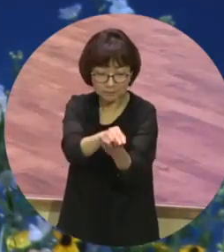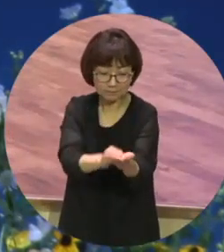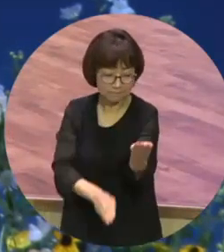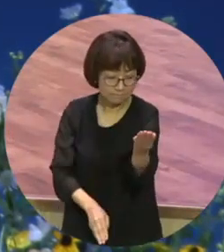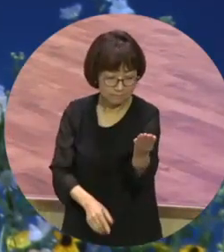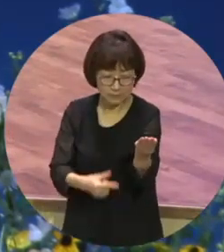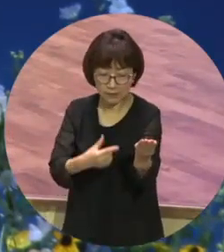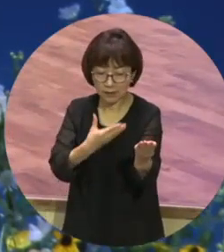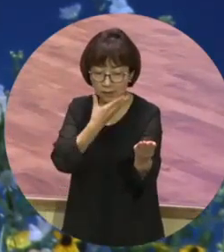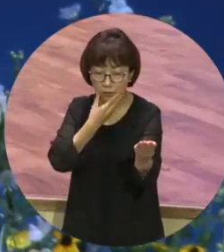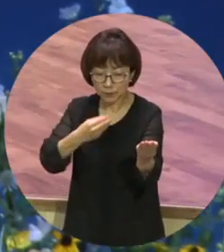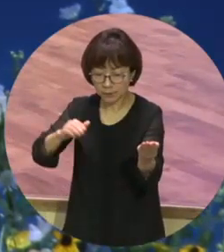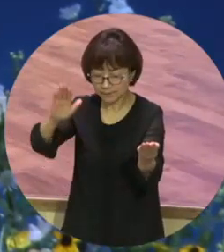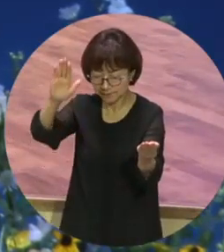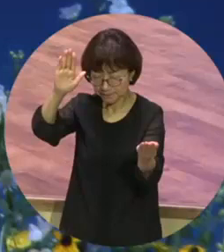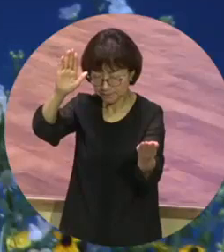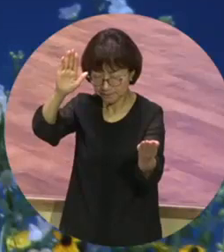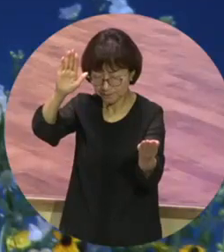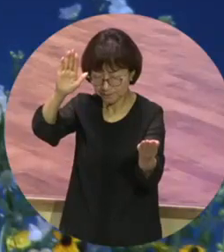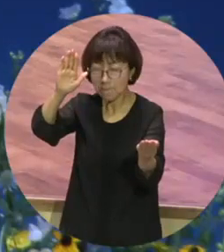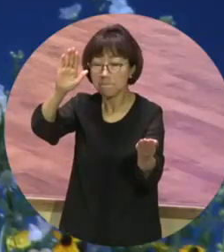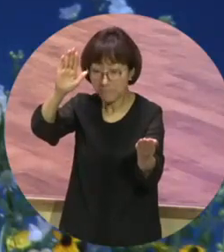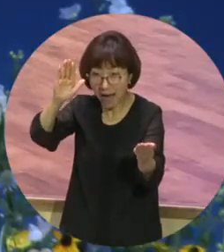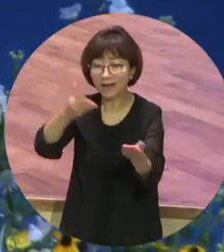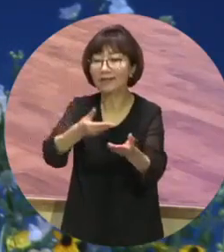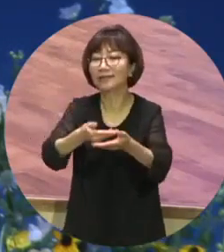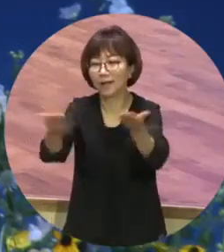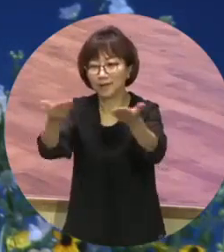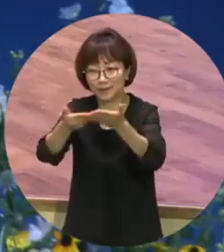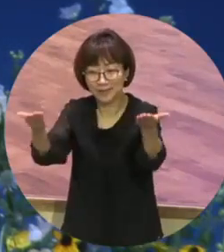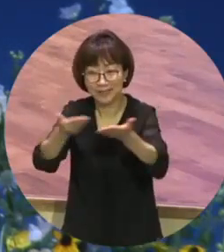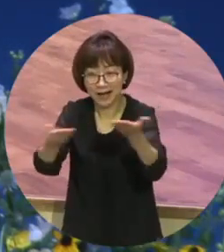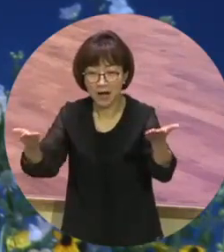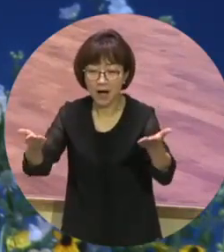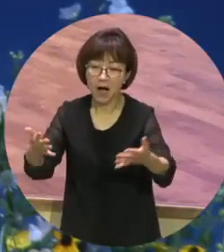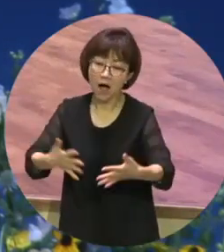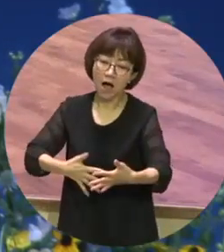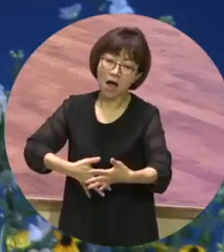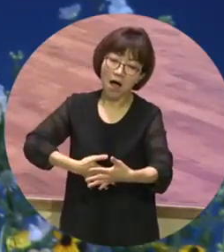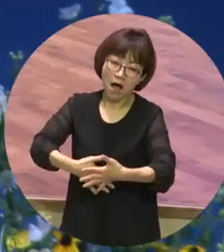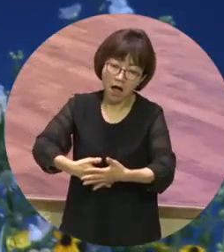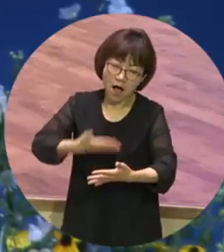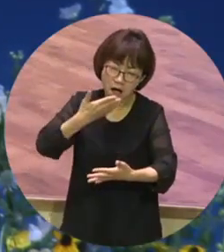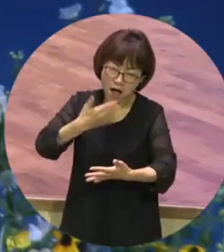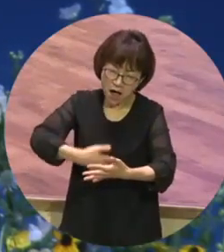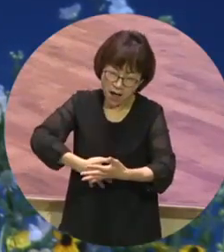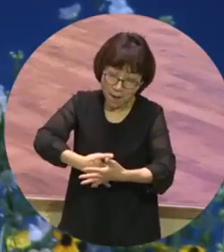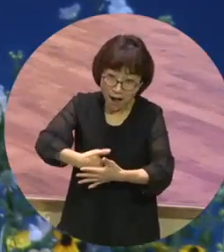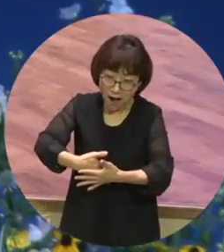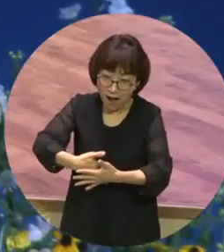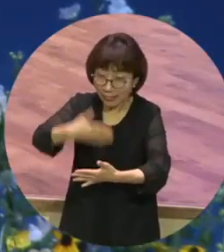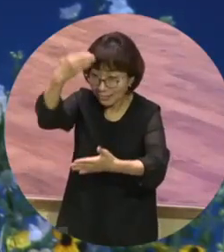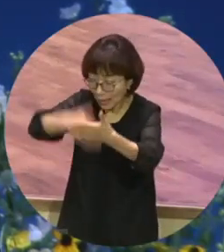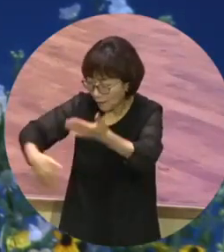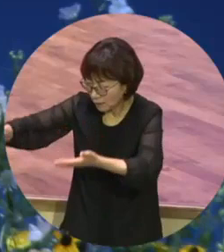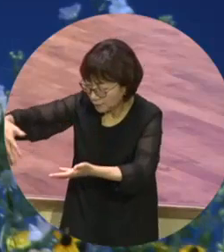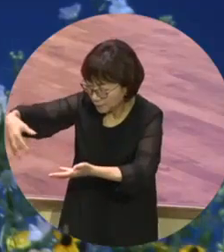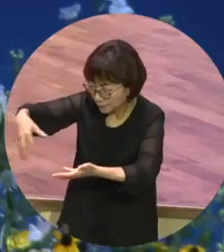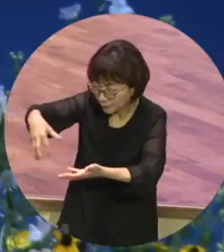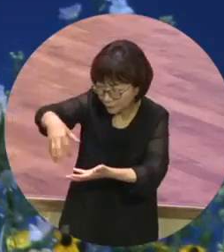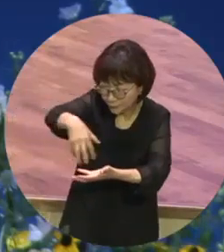이것을 나누어 주었는데 5,000명이 다 그렇게 배불리 먹고 남은 것이 12바구니나